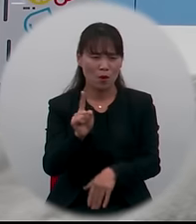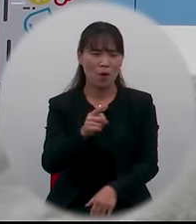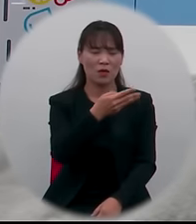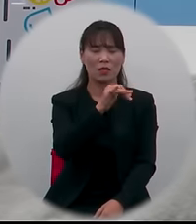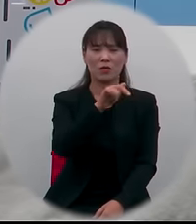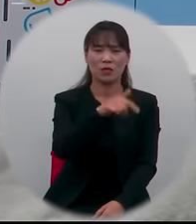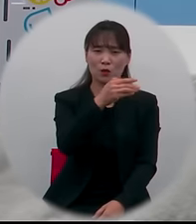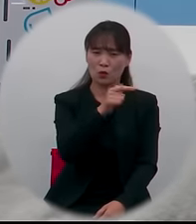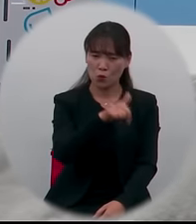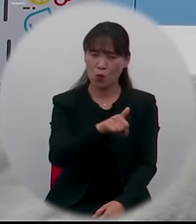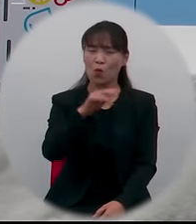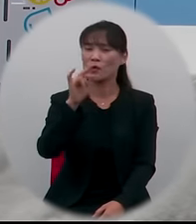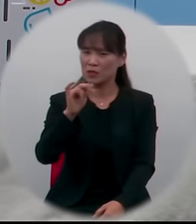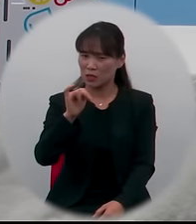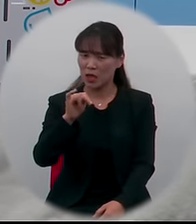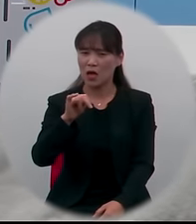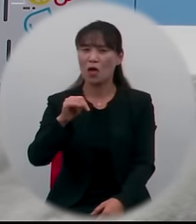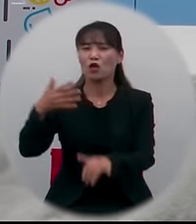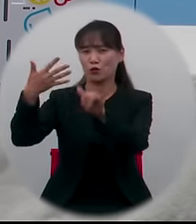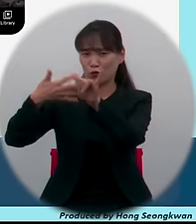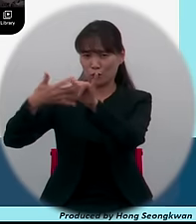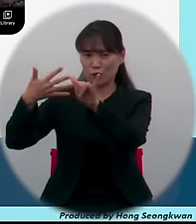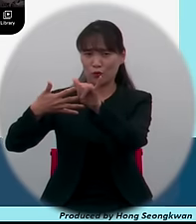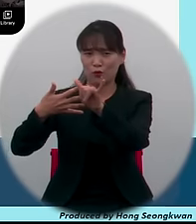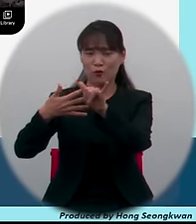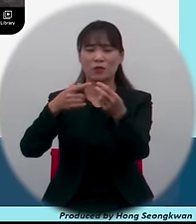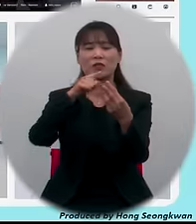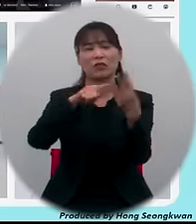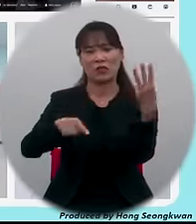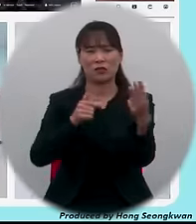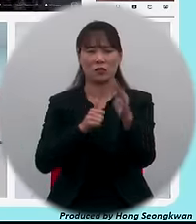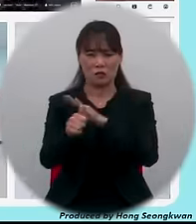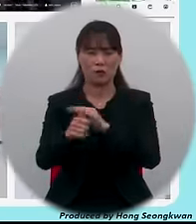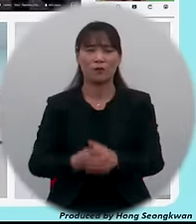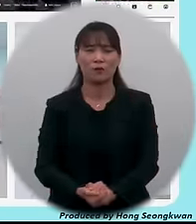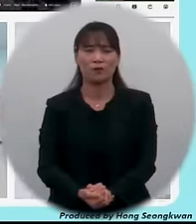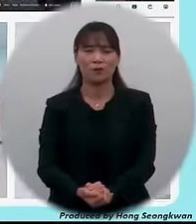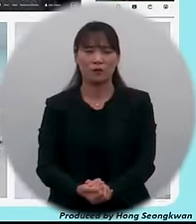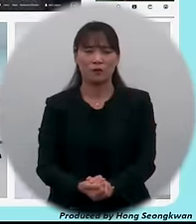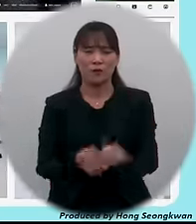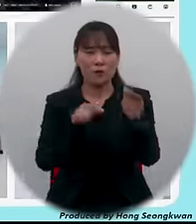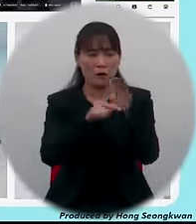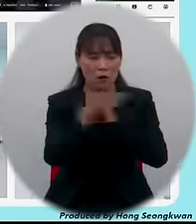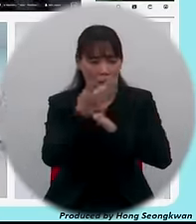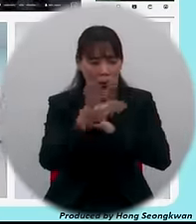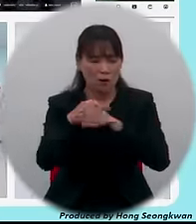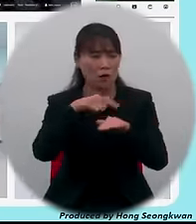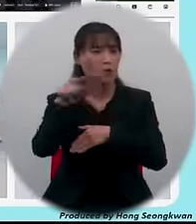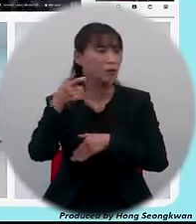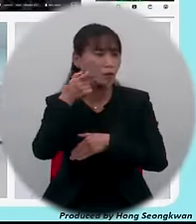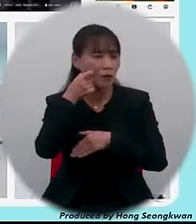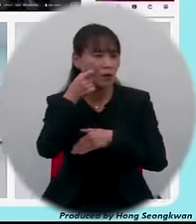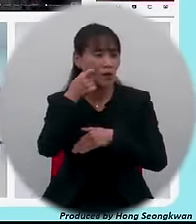틱톡 그다음에 인스타그램 릴스 마지막에 유튜브 쇼츠 아고 할 수 있겠습니다 입구는 있고 출구는 없는 알파 세대